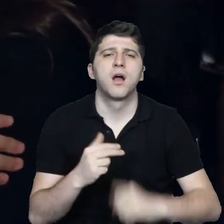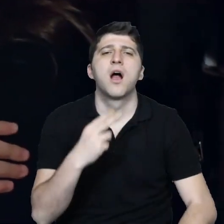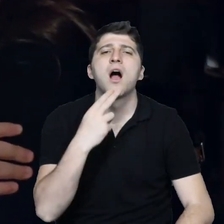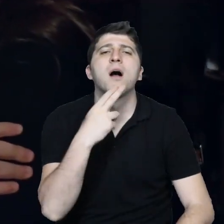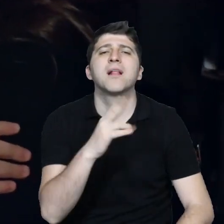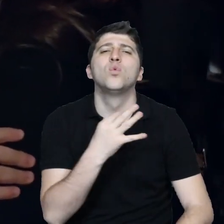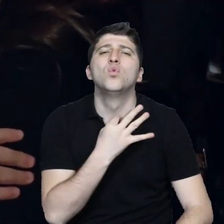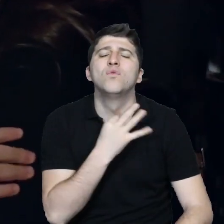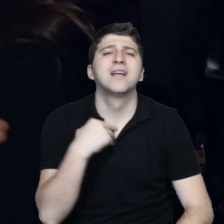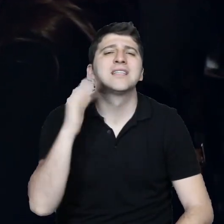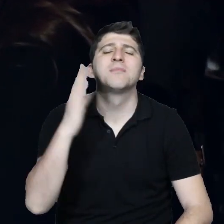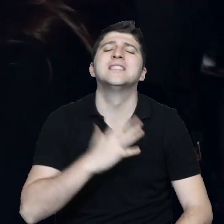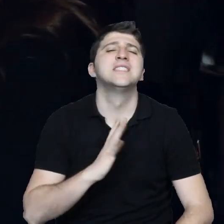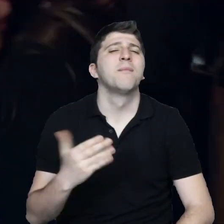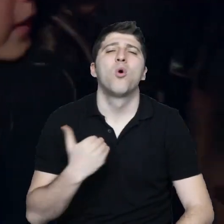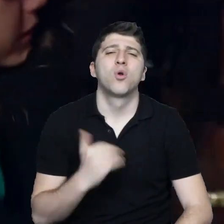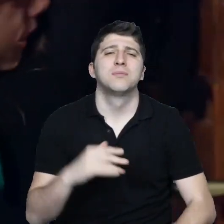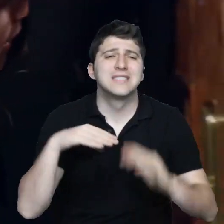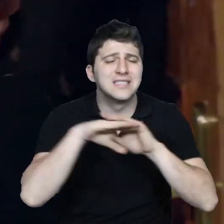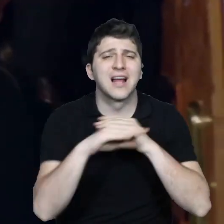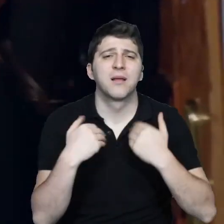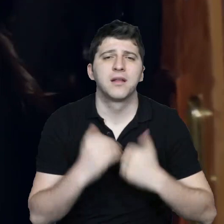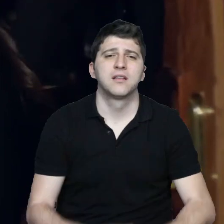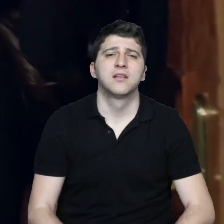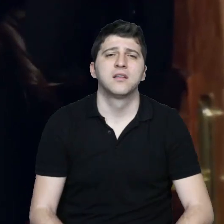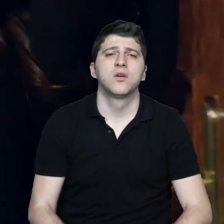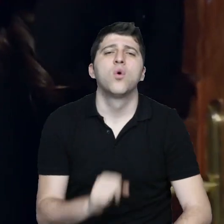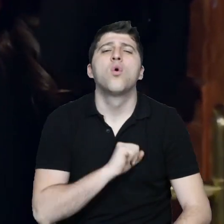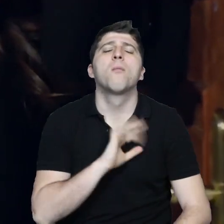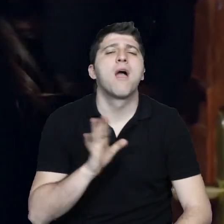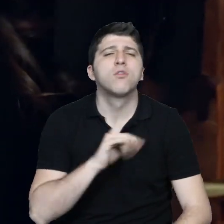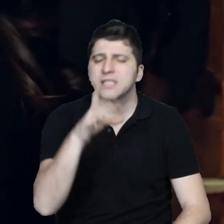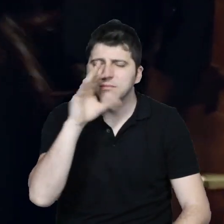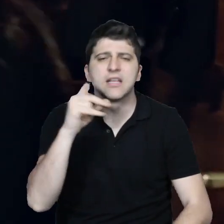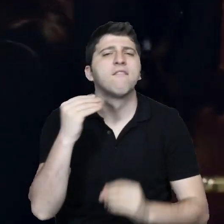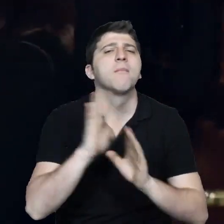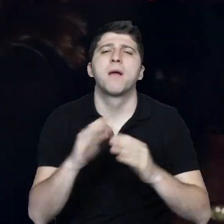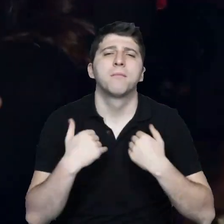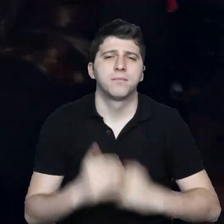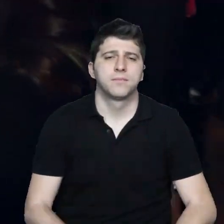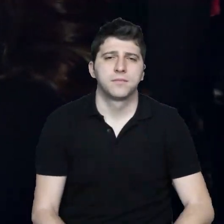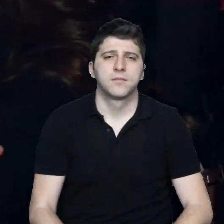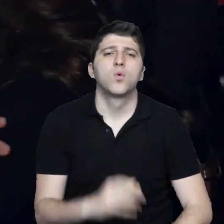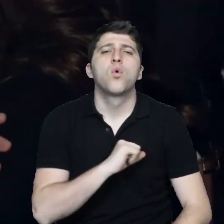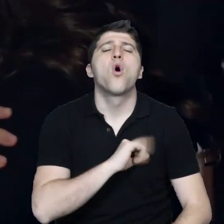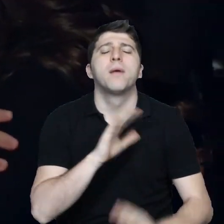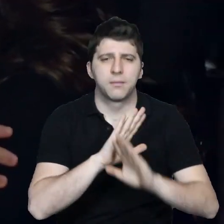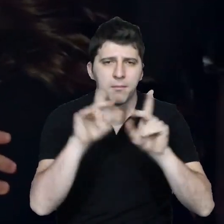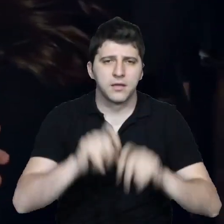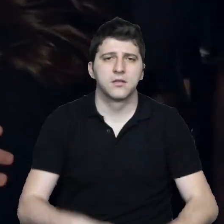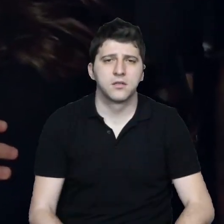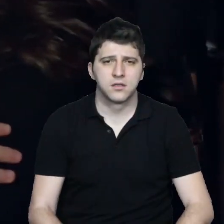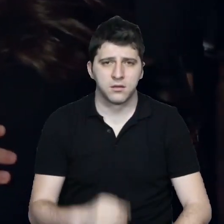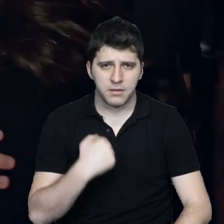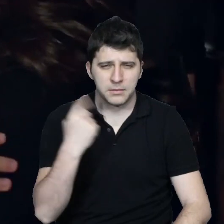Abla, lütfen gitmek istemiyorum. Sakla beni. Korkma yavrum, seni kimseye verir miyim ben? Korkma, tamam mı? Ben